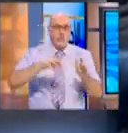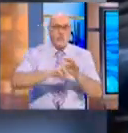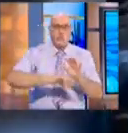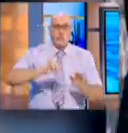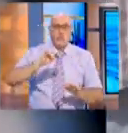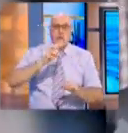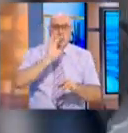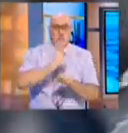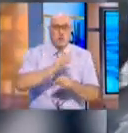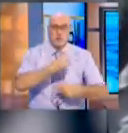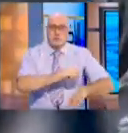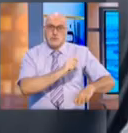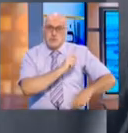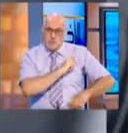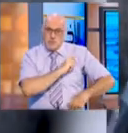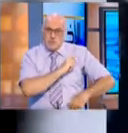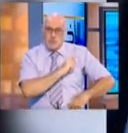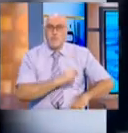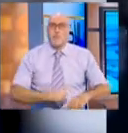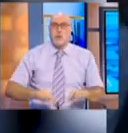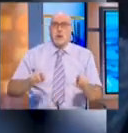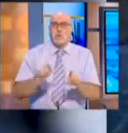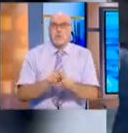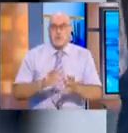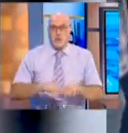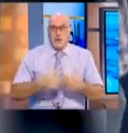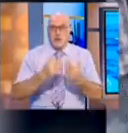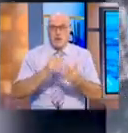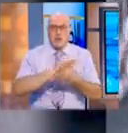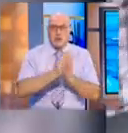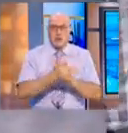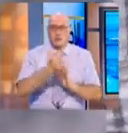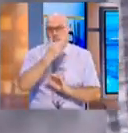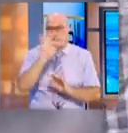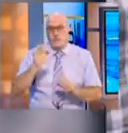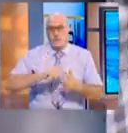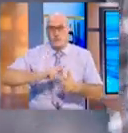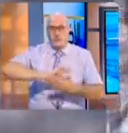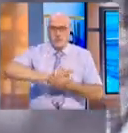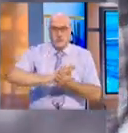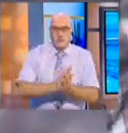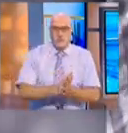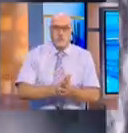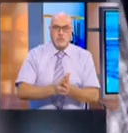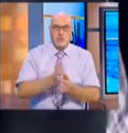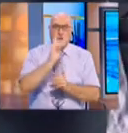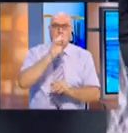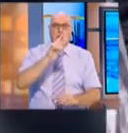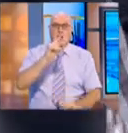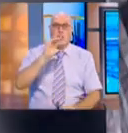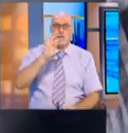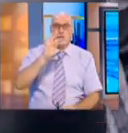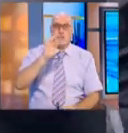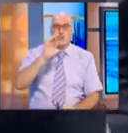الإسبان، وهو الجيش نفسه الذي تحالف وتمترس مع الفرنسيين لإخماد جذوة مقاومة الخطابي